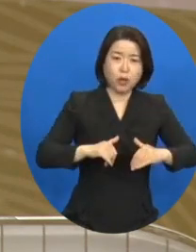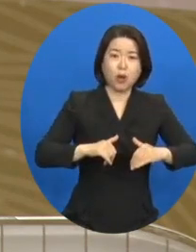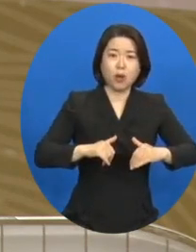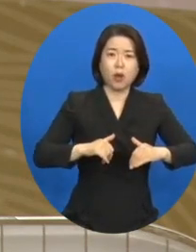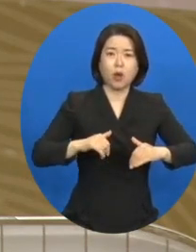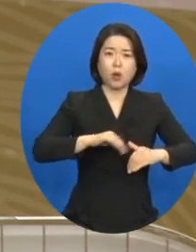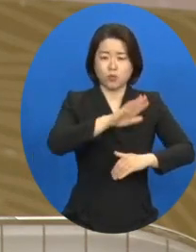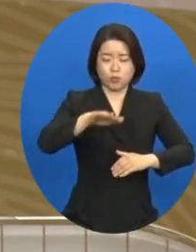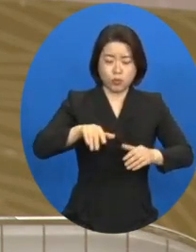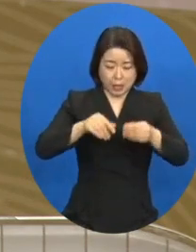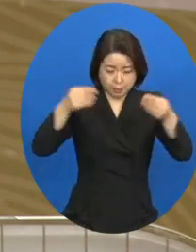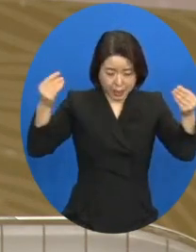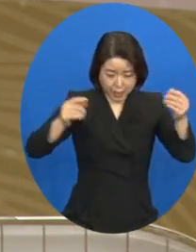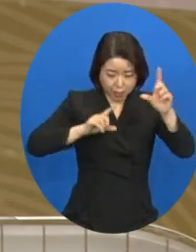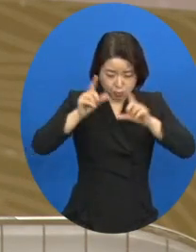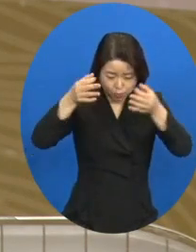무너지잖아요.